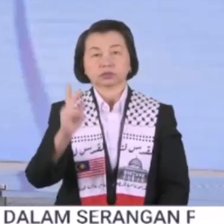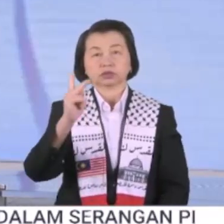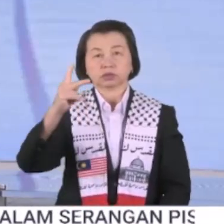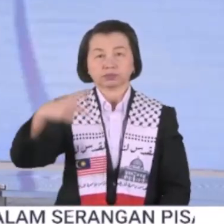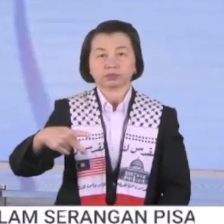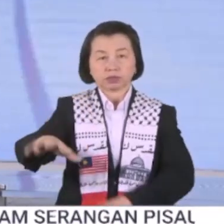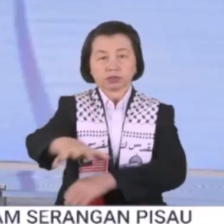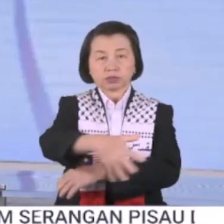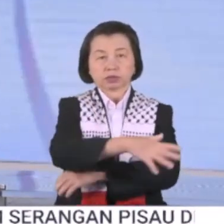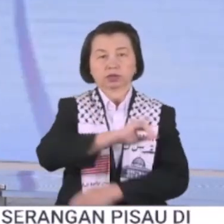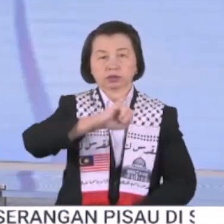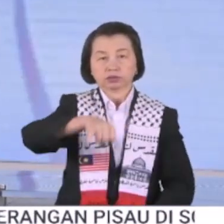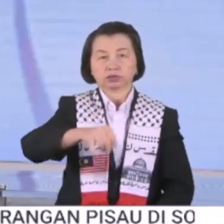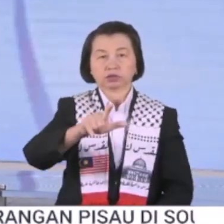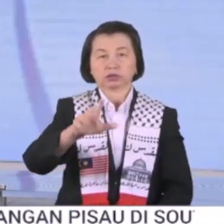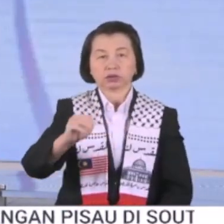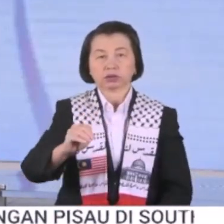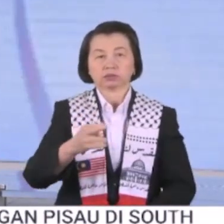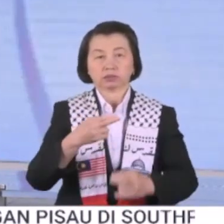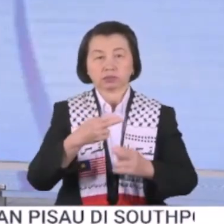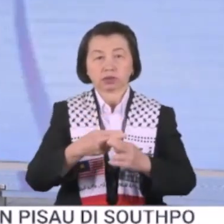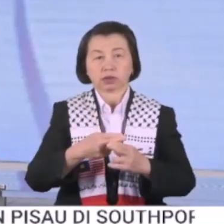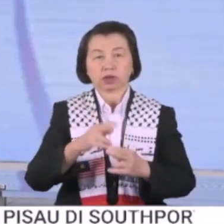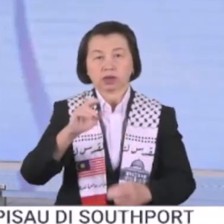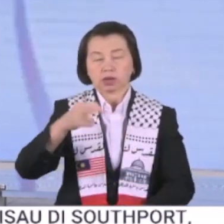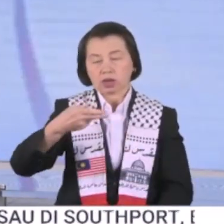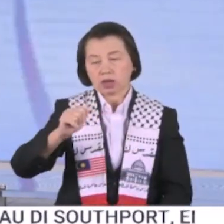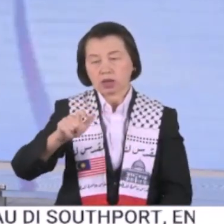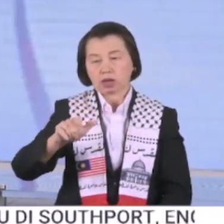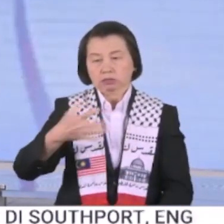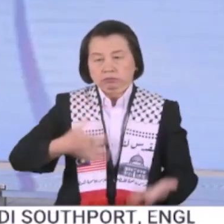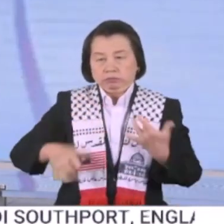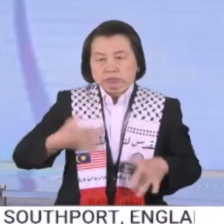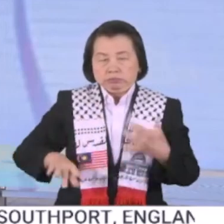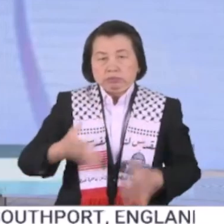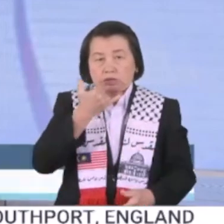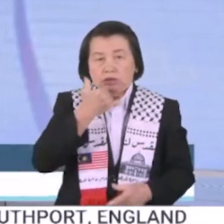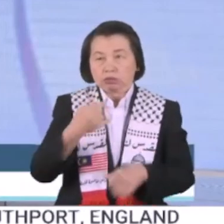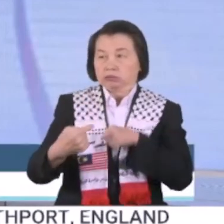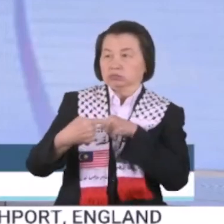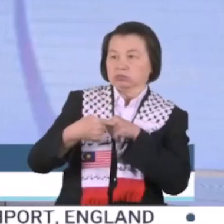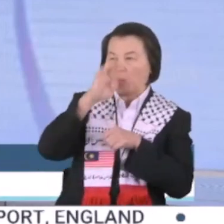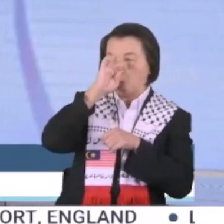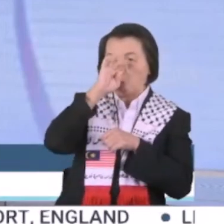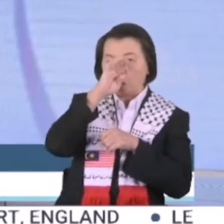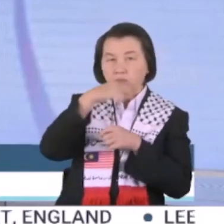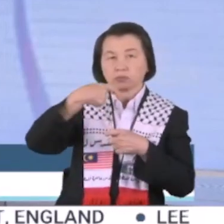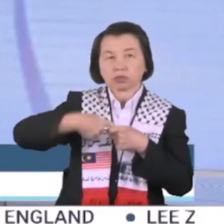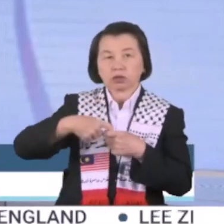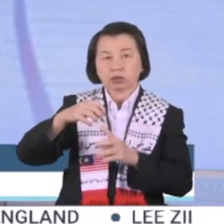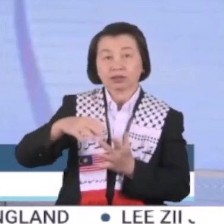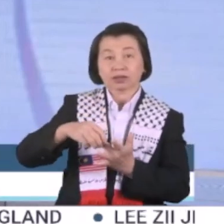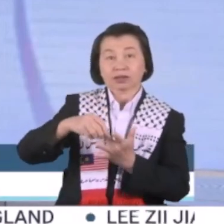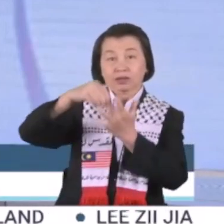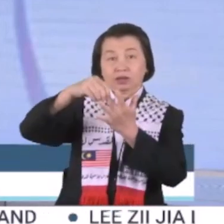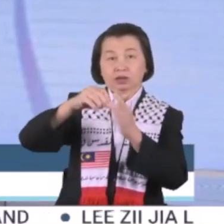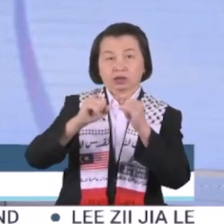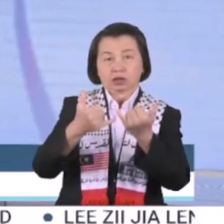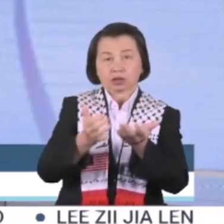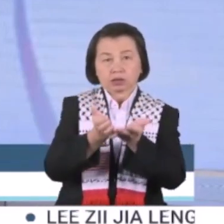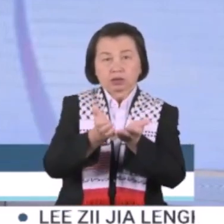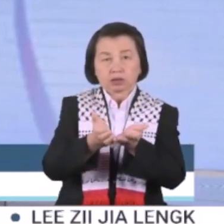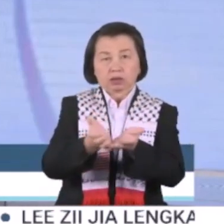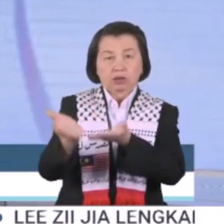Ketua Pengarah Laut JLM Kapten Muhammad Halim Ahmad mengaku tidak bersalah atas pertuduhan menipu berkaitan pengecualian syarikat